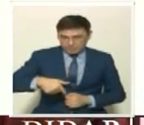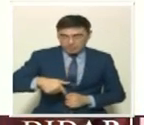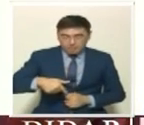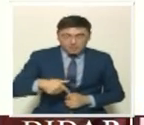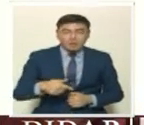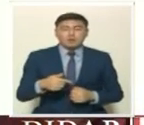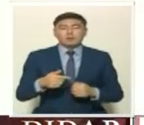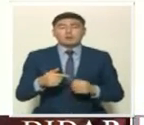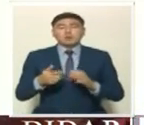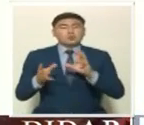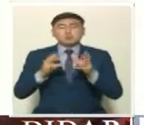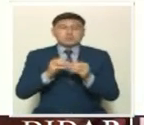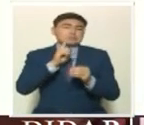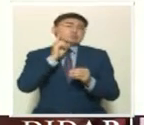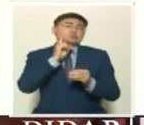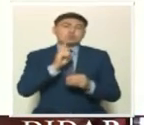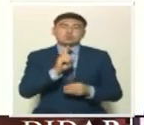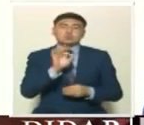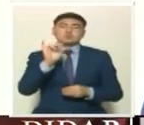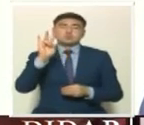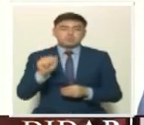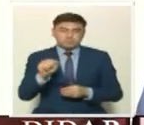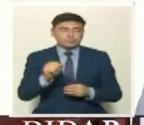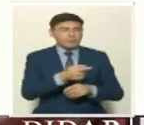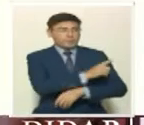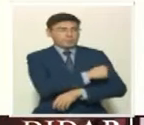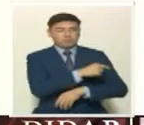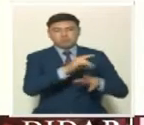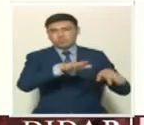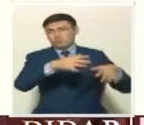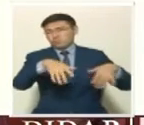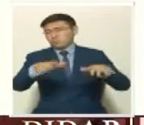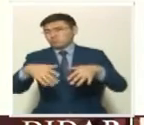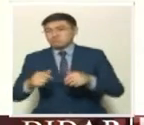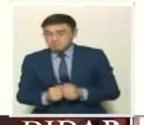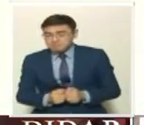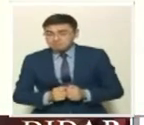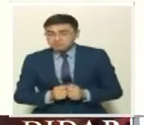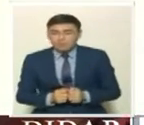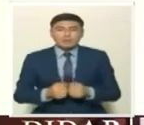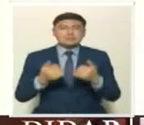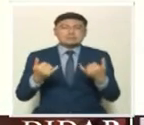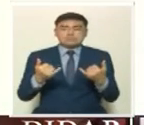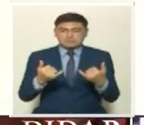Наша область этого года находится в зеленой зоне. Все стационары в области пустуют. Сейчас период сезонных